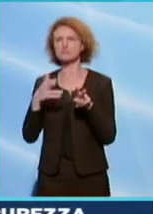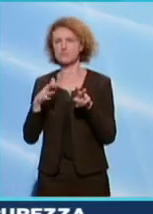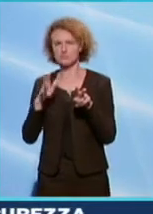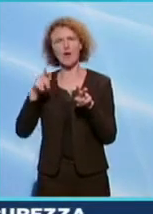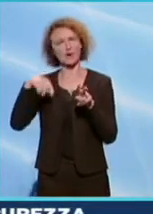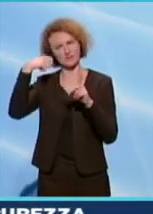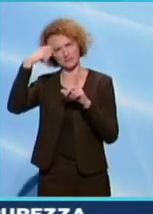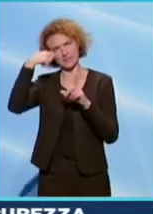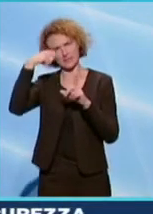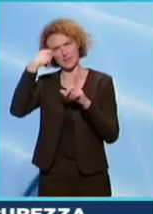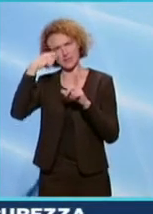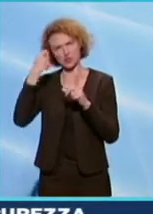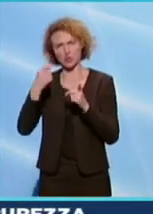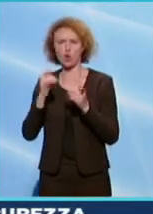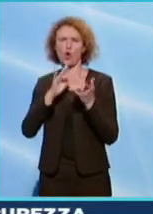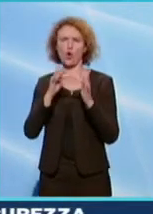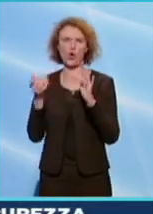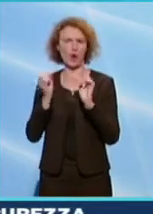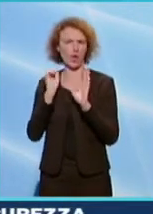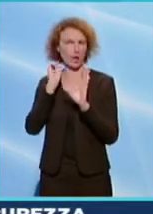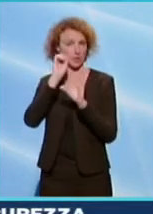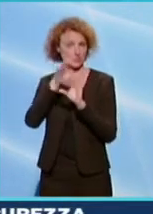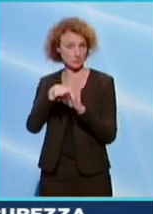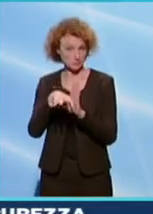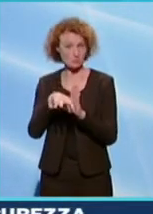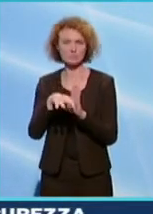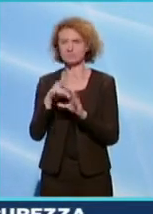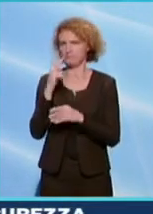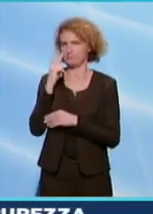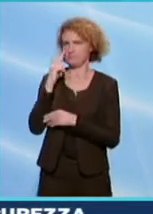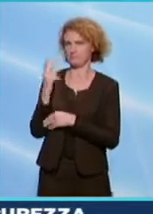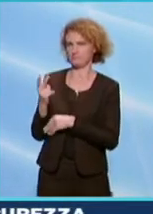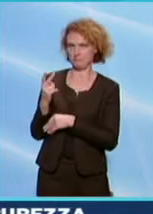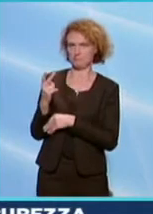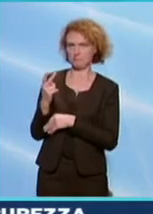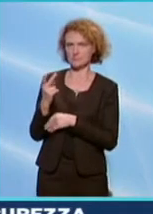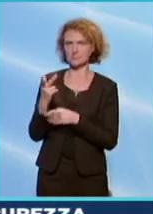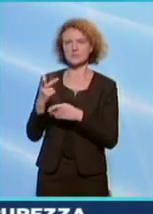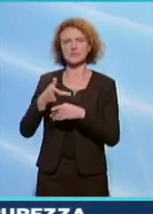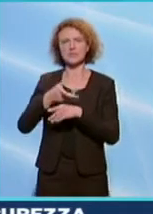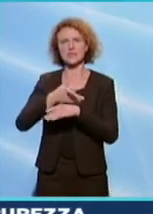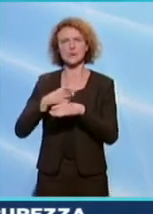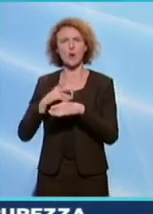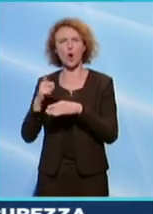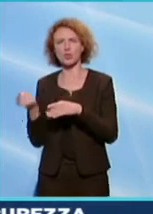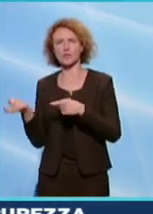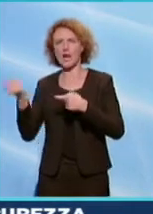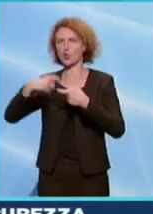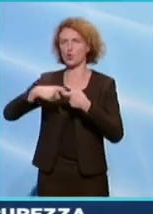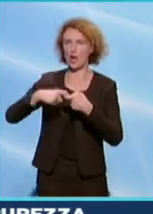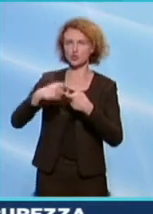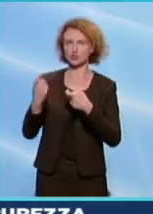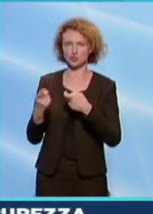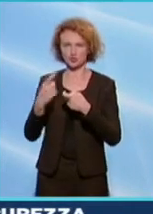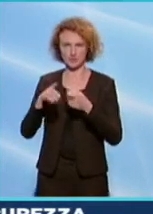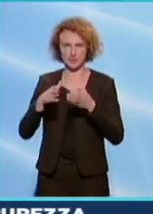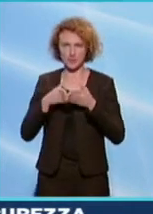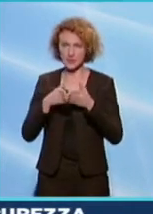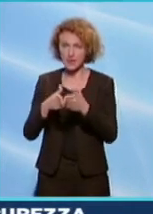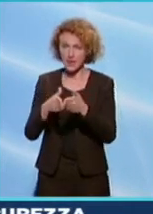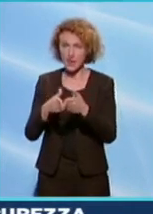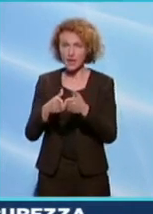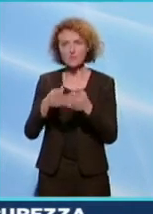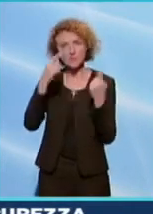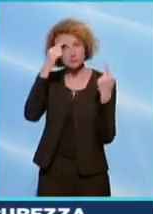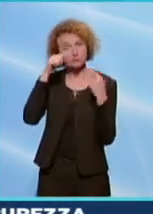video che sono stati messi anche online che le operazioni di rizzaggio dei semirimorchi cede ancoraggio dei semirimorchi alla nave era svolta